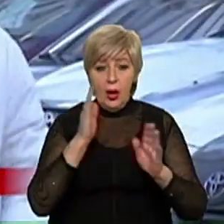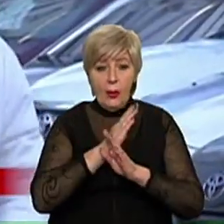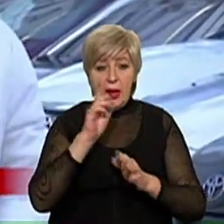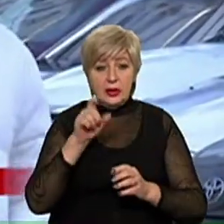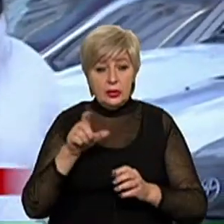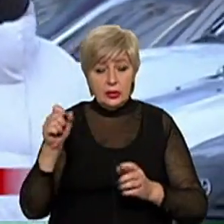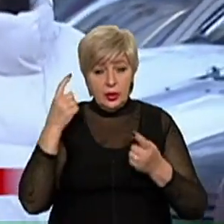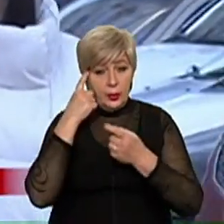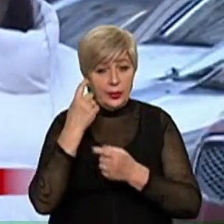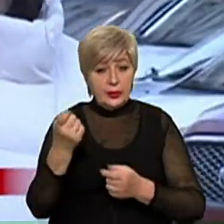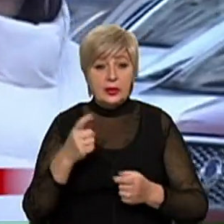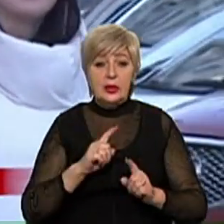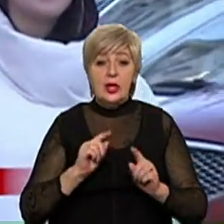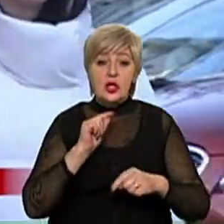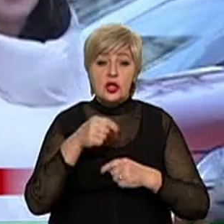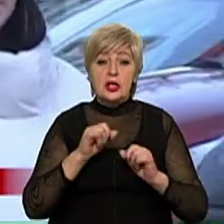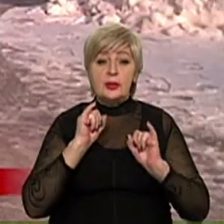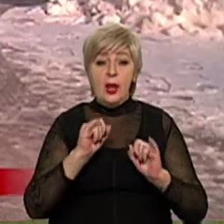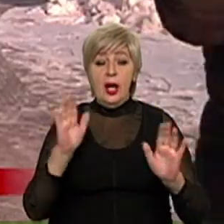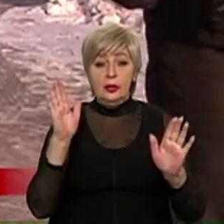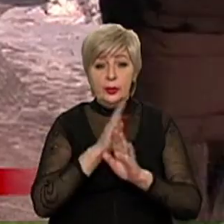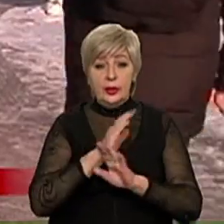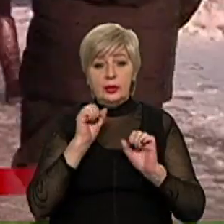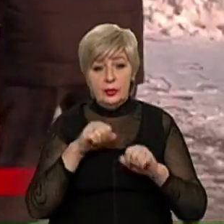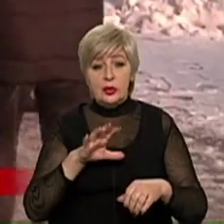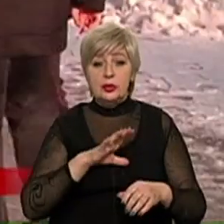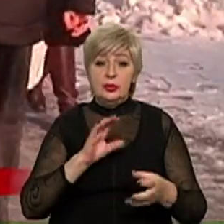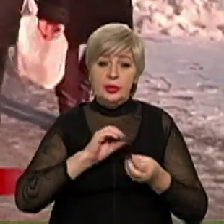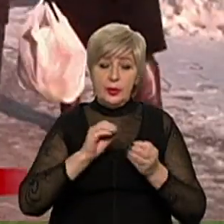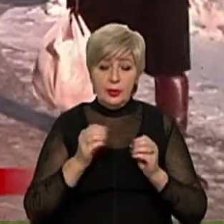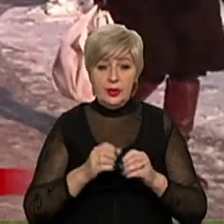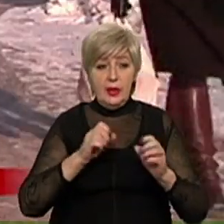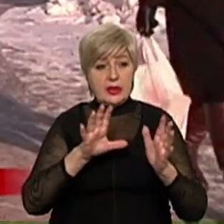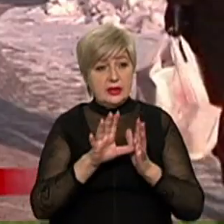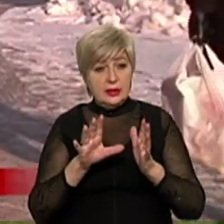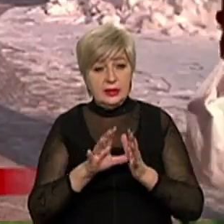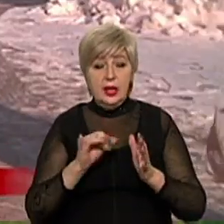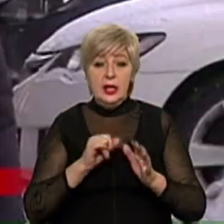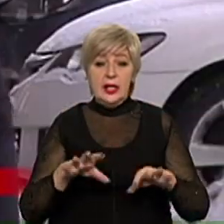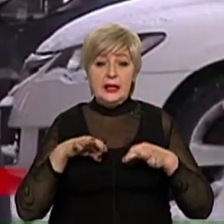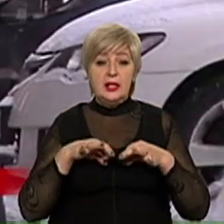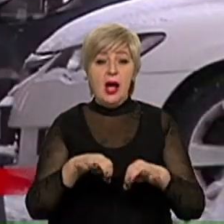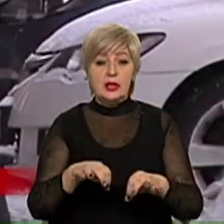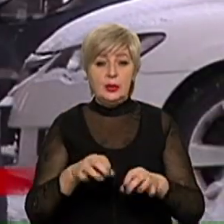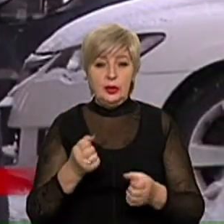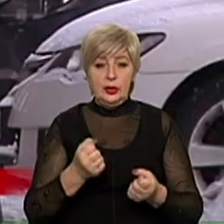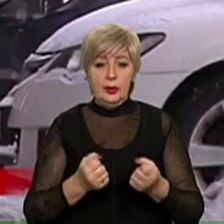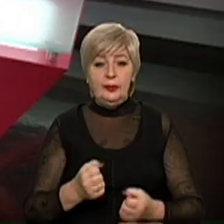Метеорологи попереджають, через погану погоду можуть бути проблеми з електропостачанням і транспортом.